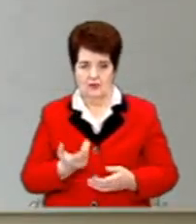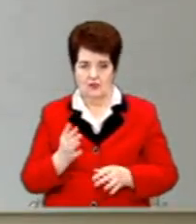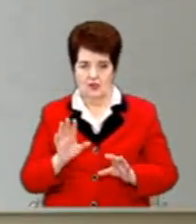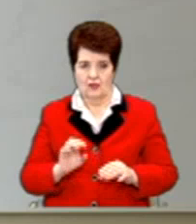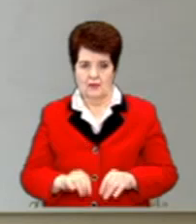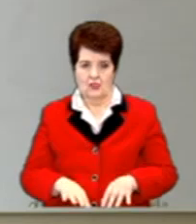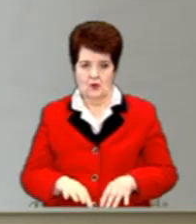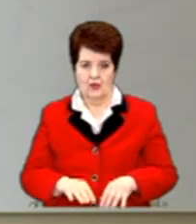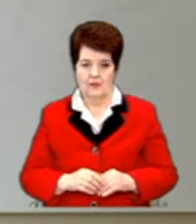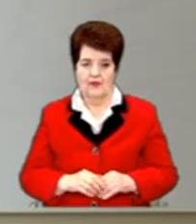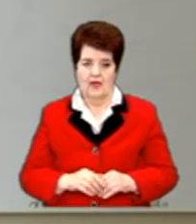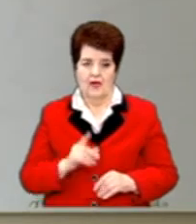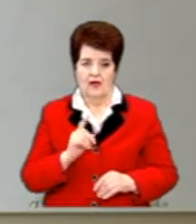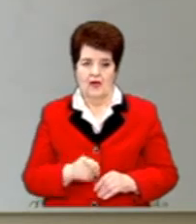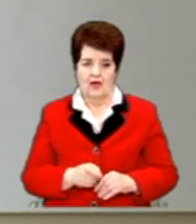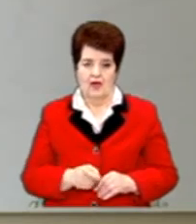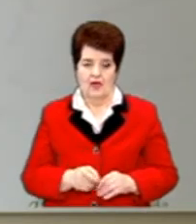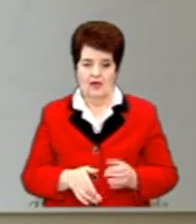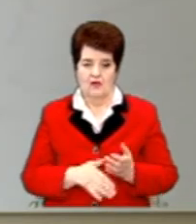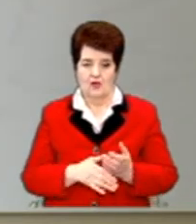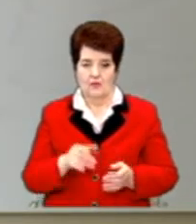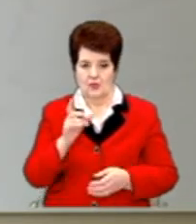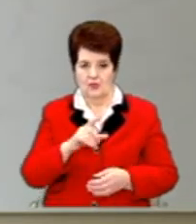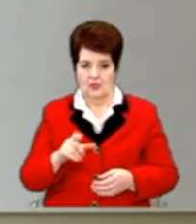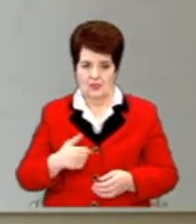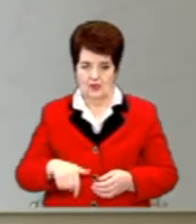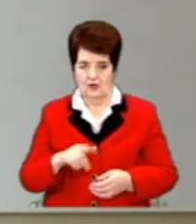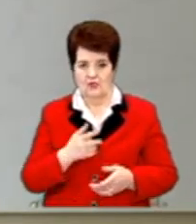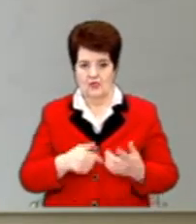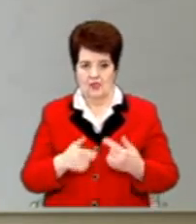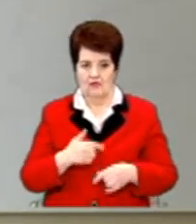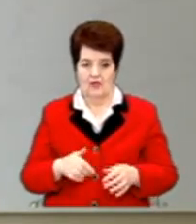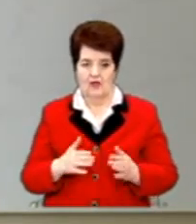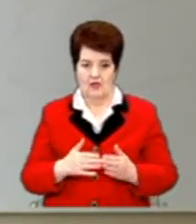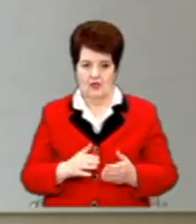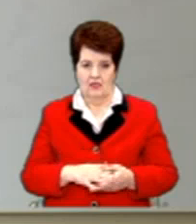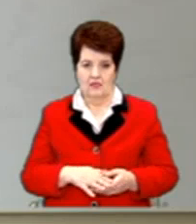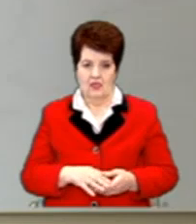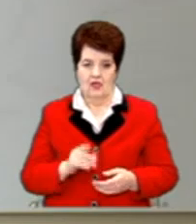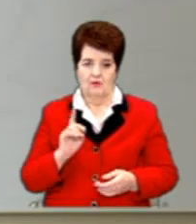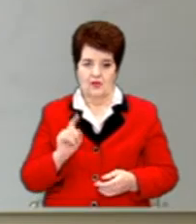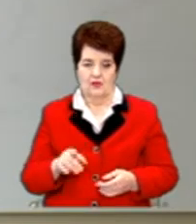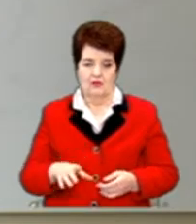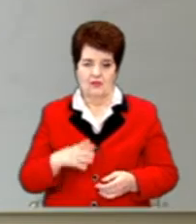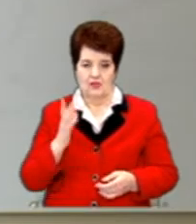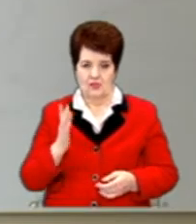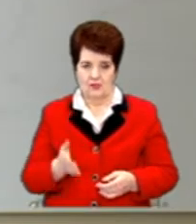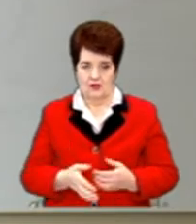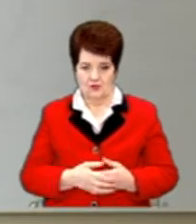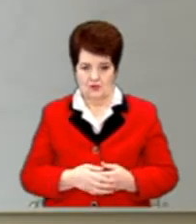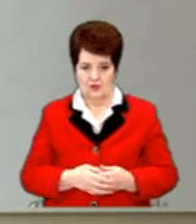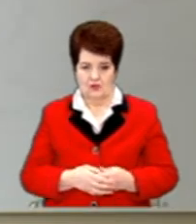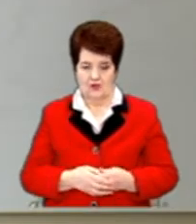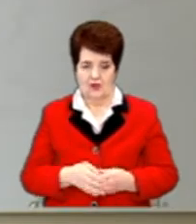măsuri care i-ar stimula pe concetățenii noștri să revină acasă. Printre acestea sunt scutirea de